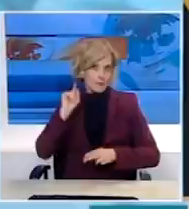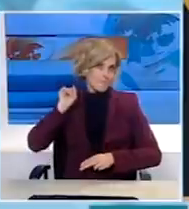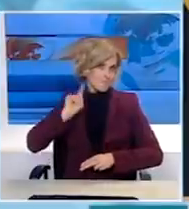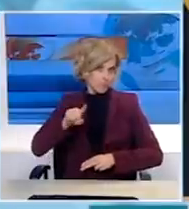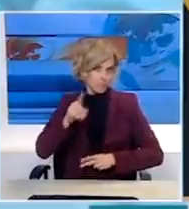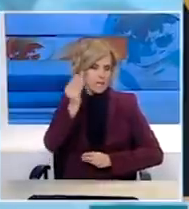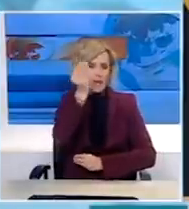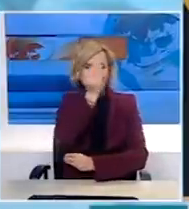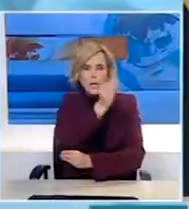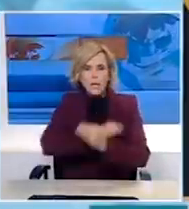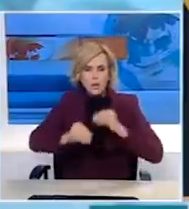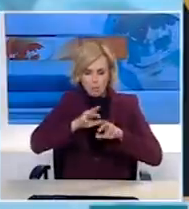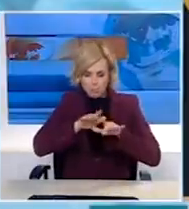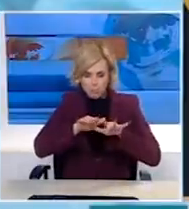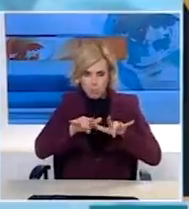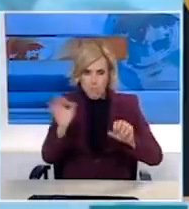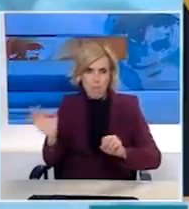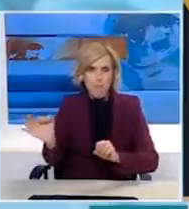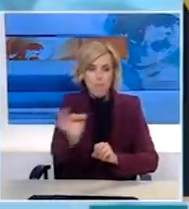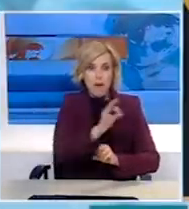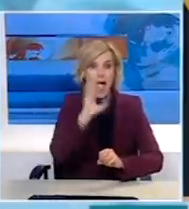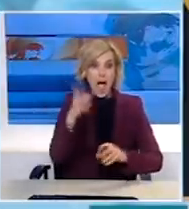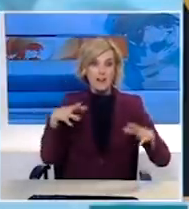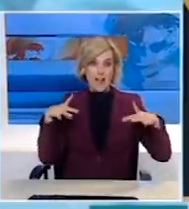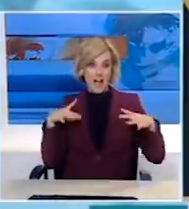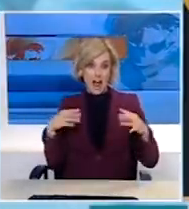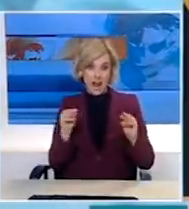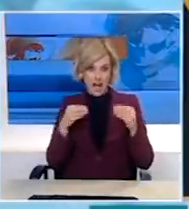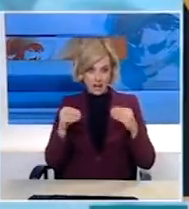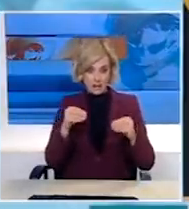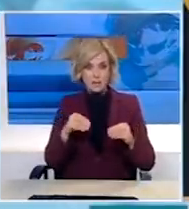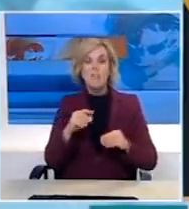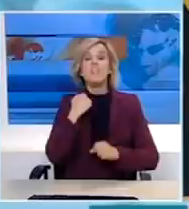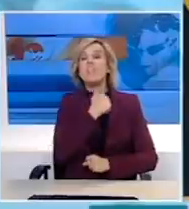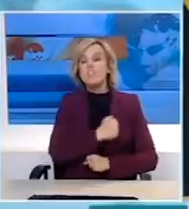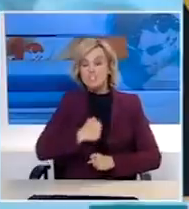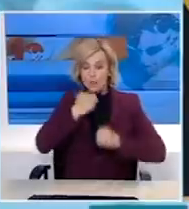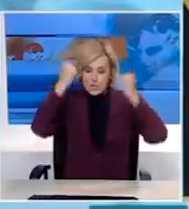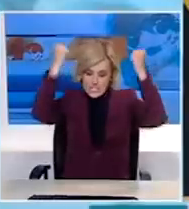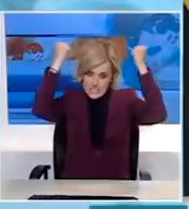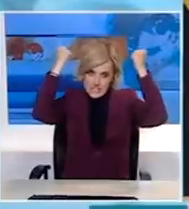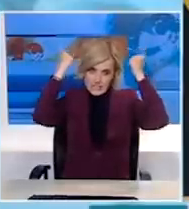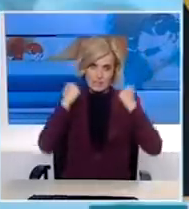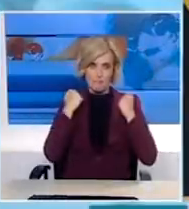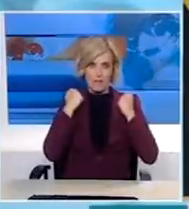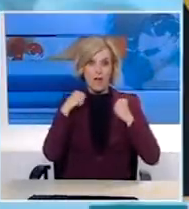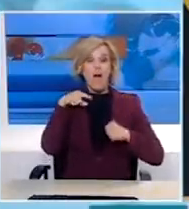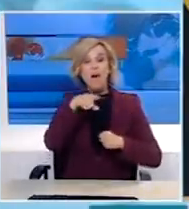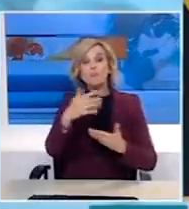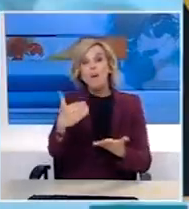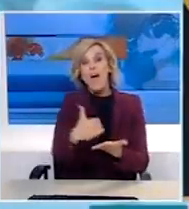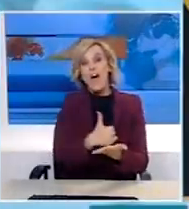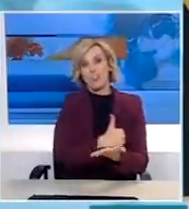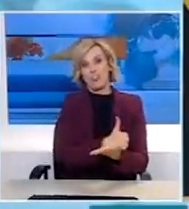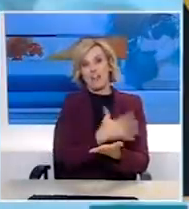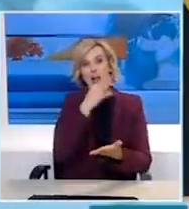να μεταβληθούν. Γι' αυτό, αν χαλαρώσουμε, δυστυχώς θα το πληρώσουμε. Και αυτό θα αδικήσει τη μεγάλη προσπάθεια που